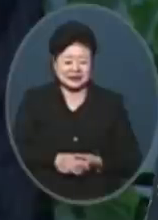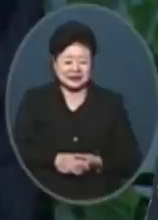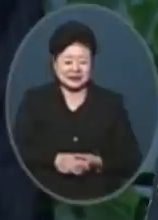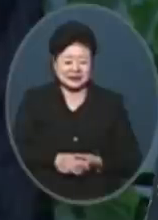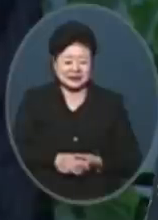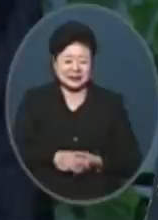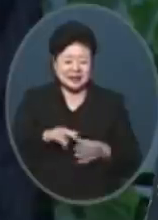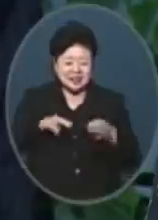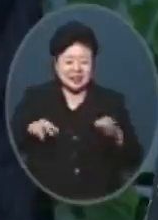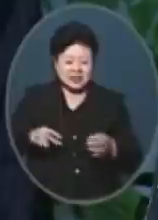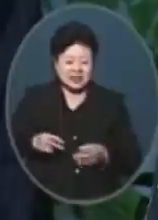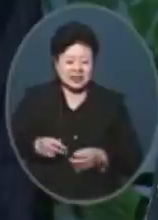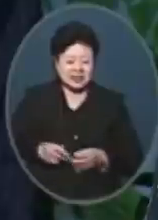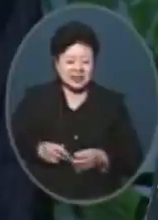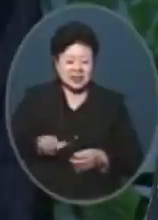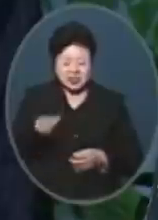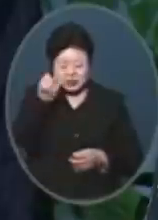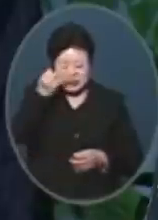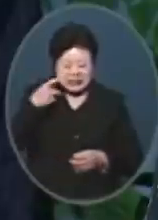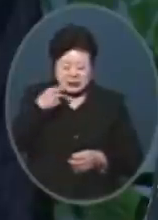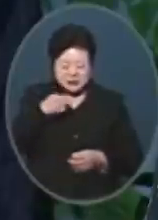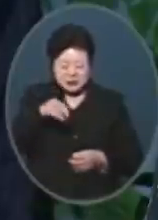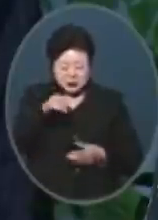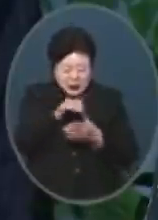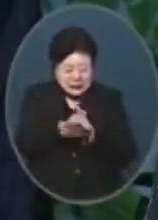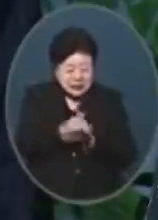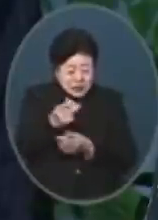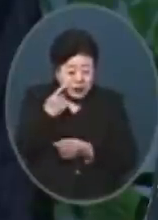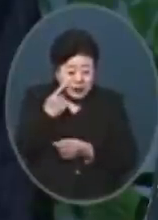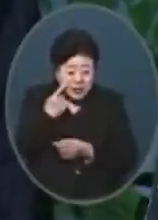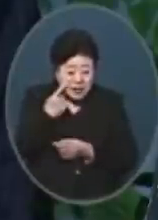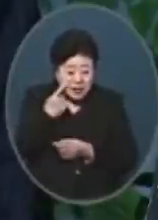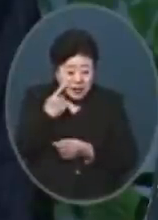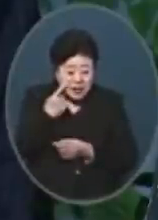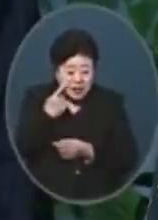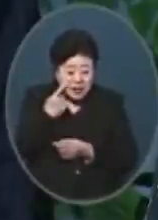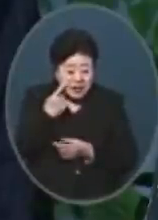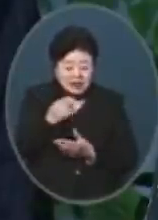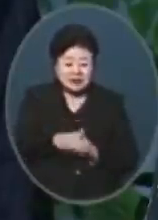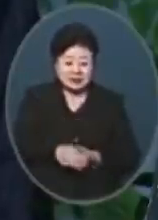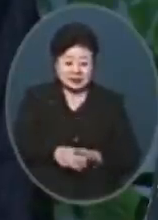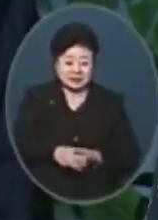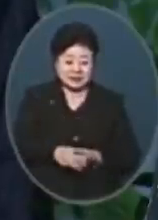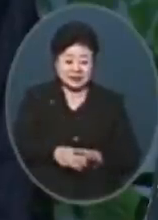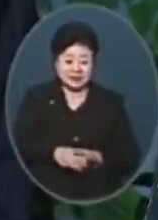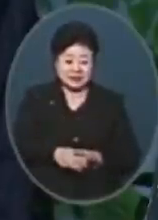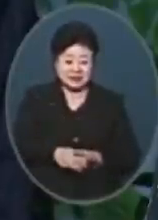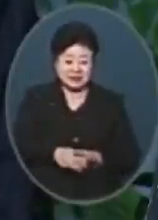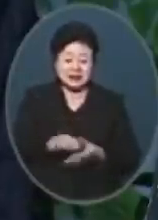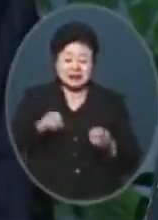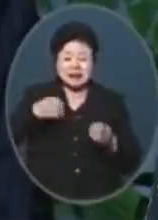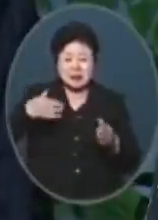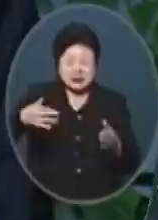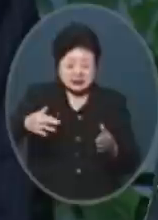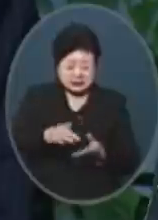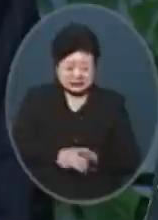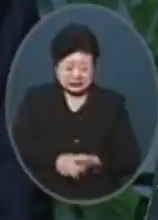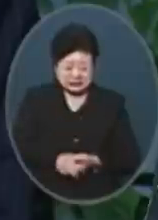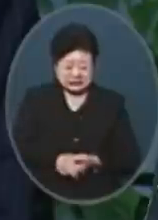기도원에 가서 기도하자. 가서 기도하자. 또 기도 등 응답이 없어.